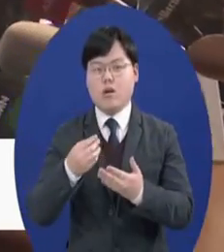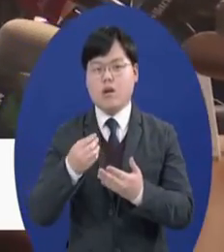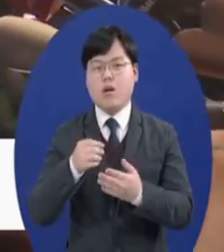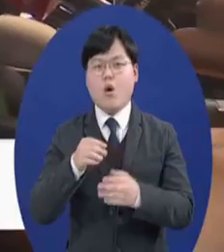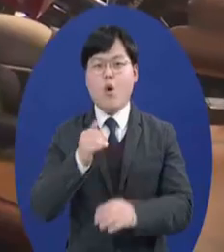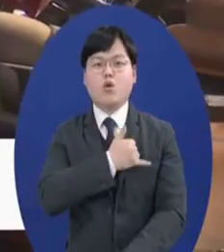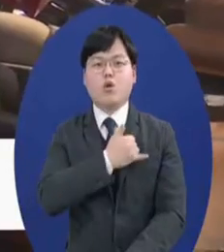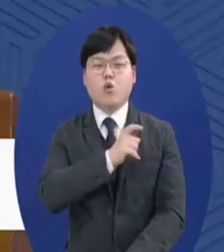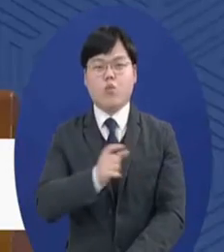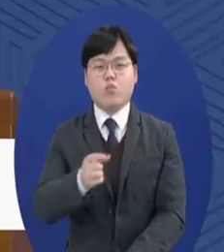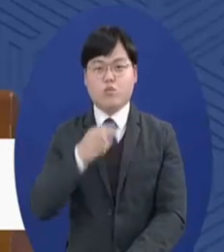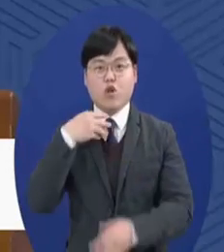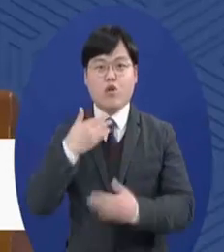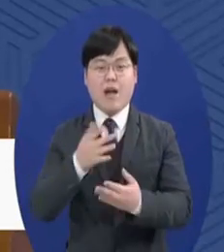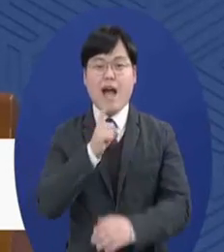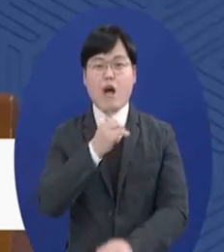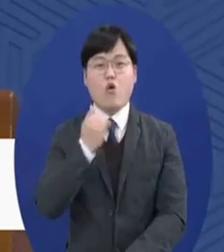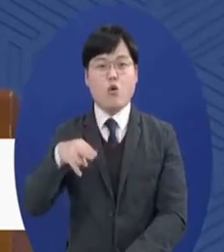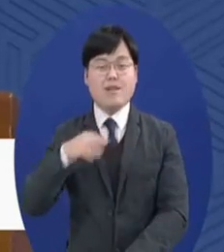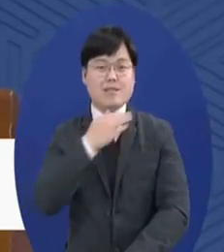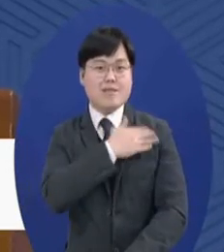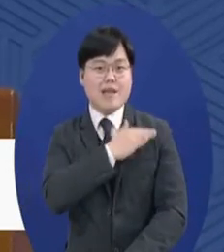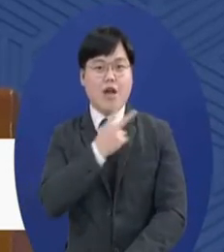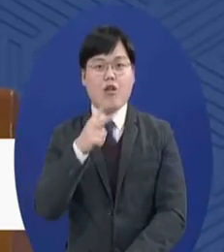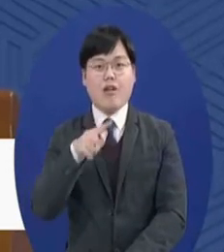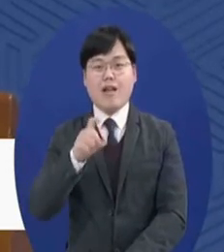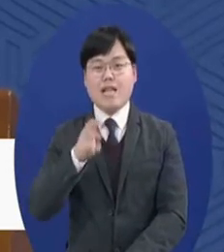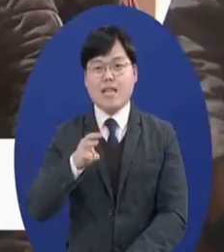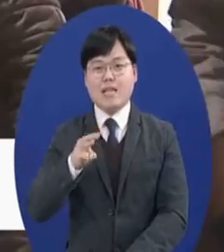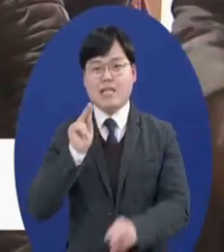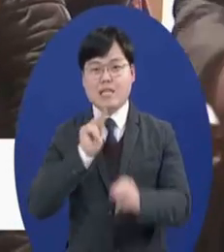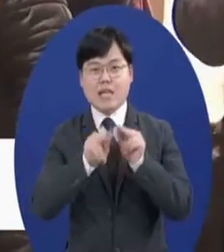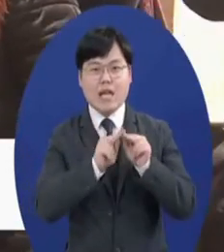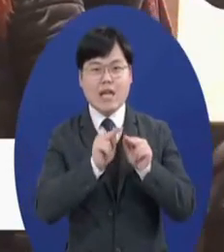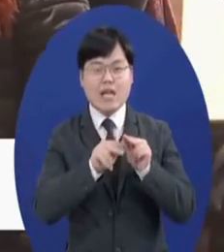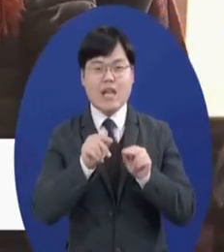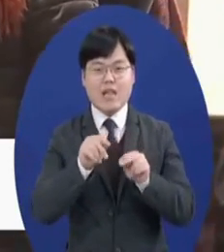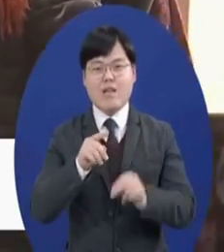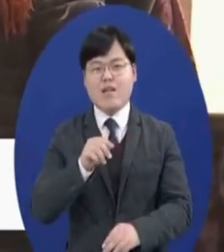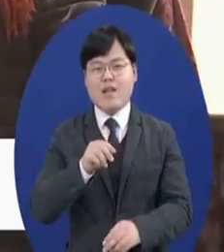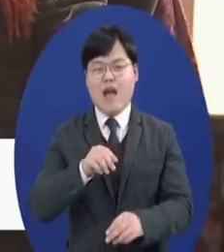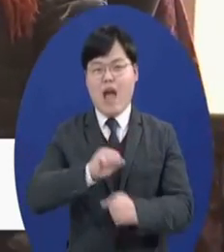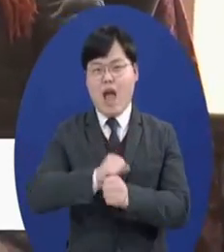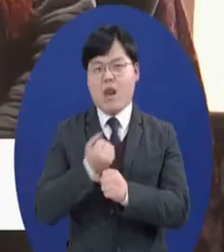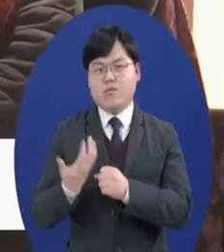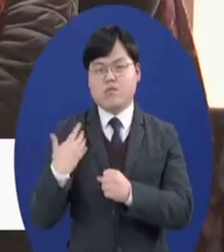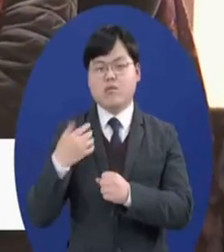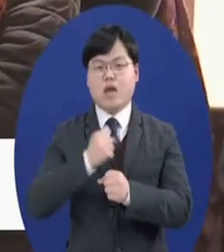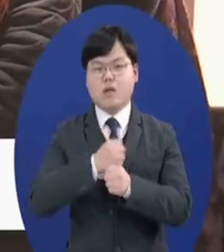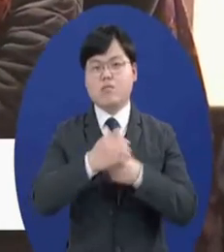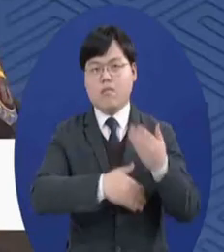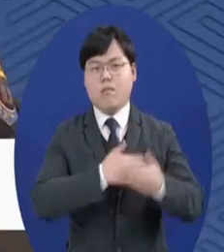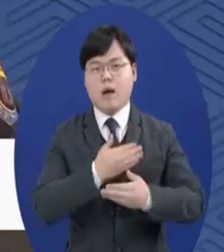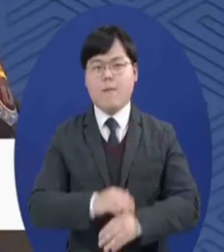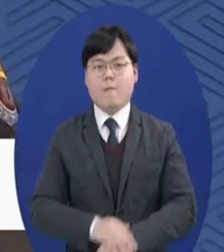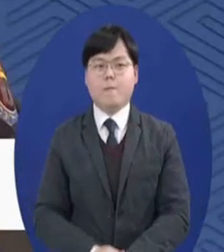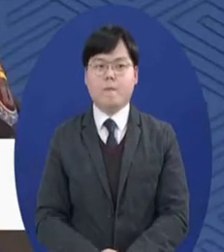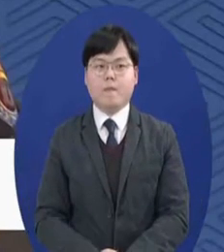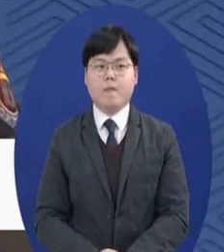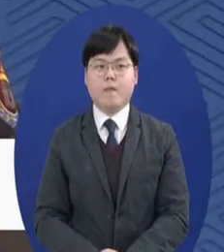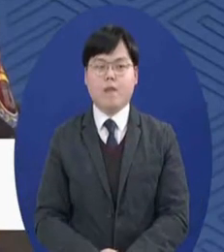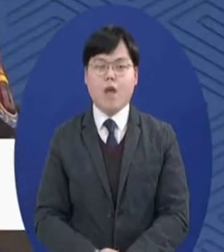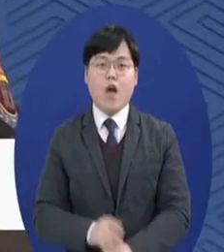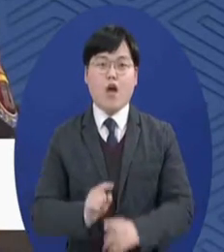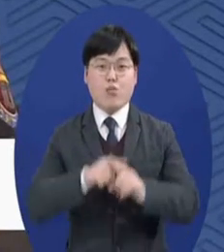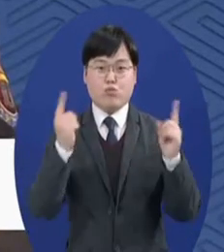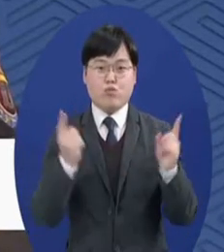жанжин штабын удирдлагууд хэлж байлаа. Хаанул дүүргийн цагдаагийн 2 дугаар хилтэс мөрдөн байцаалт хэрэг бүртгэлийн ажлыг хариуцсан ажиллаж байна. Хэрэг